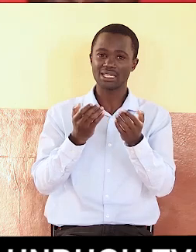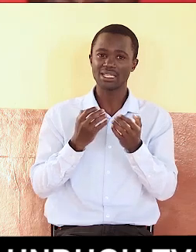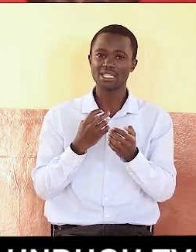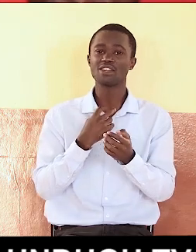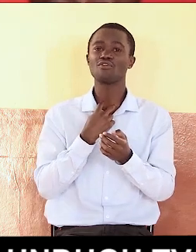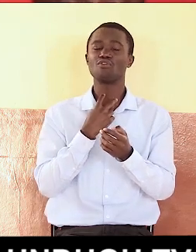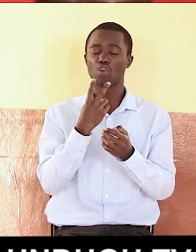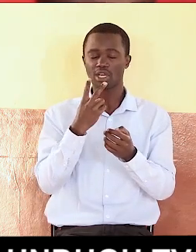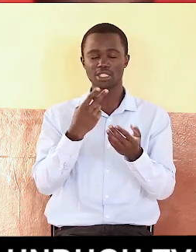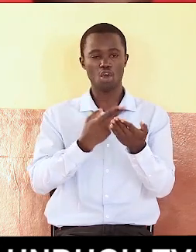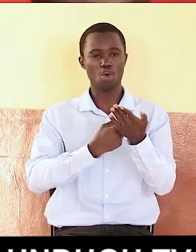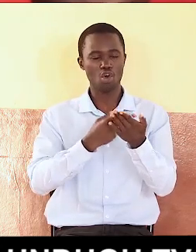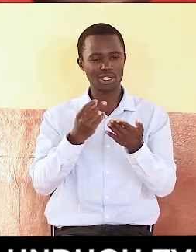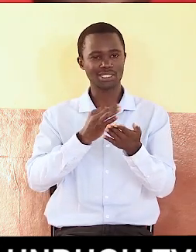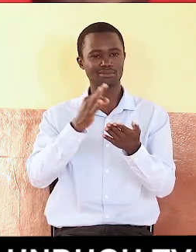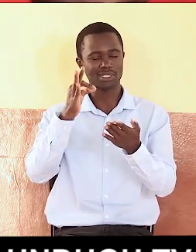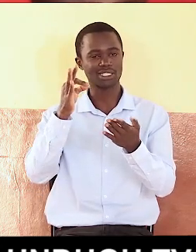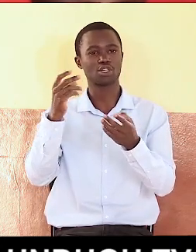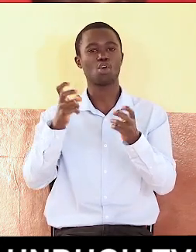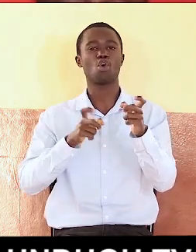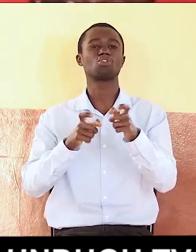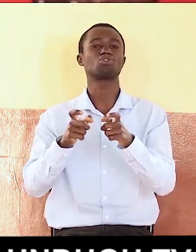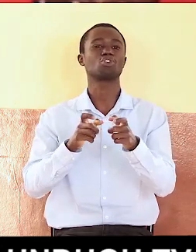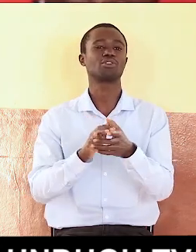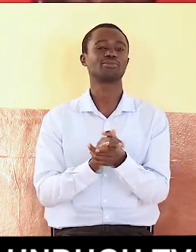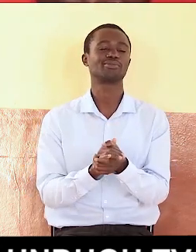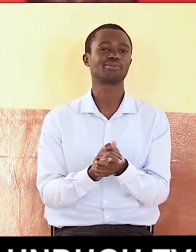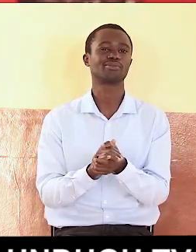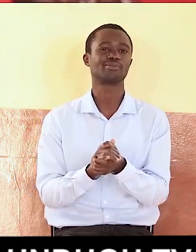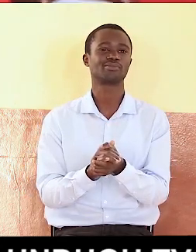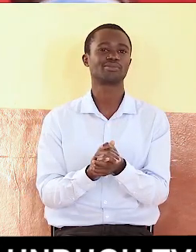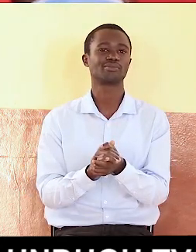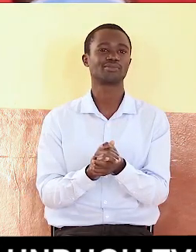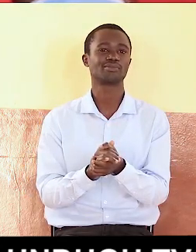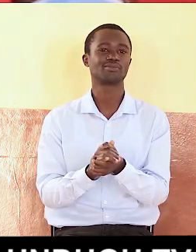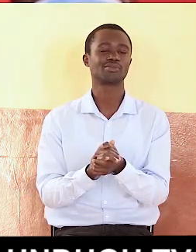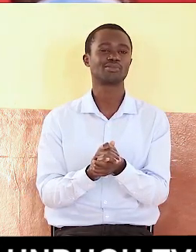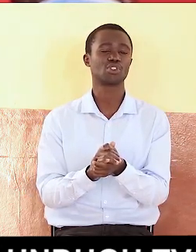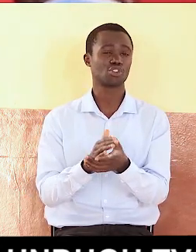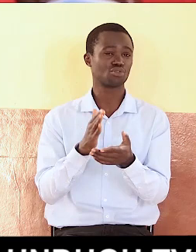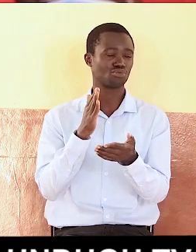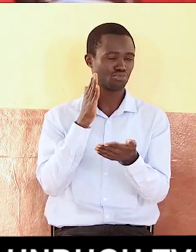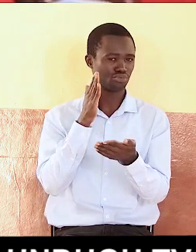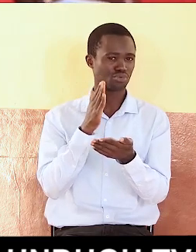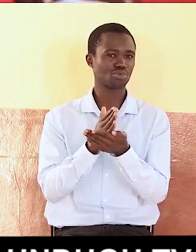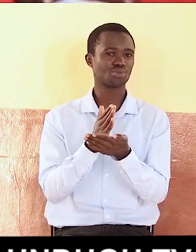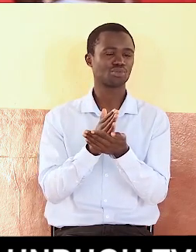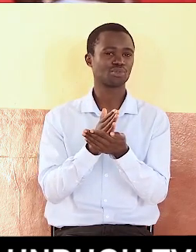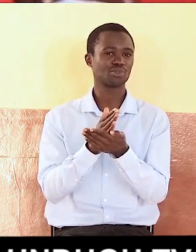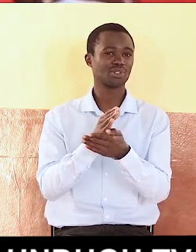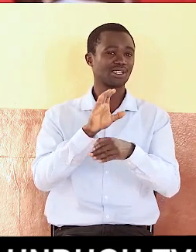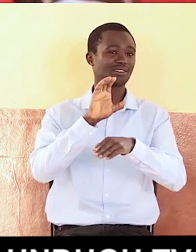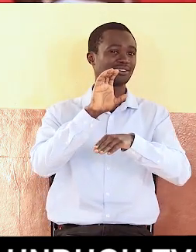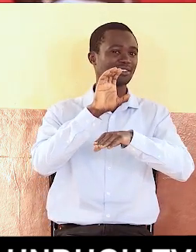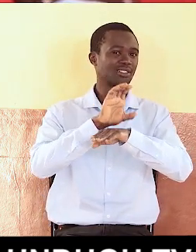Roho Mtakatifu anakontrol. Na hakika, sio ya kwamba the church